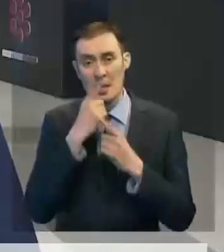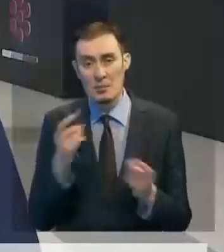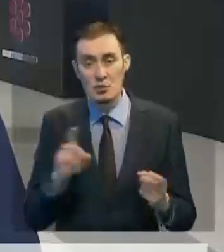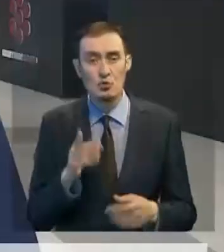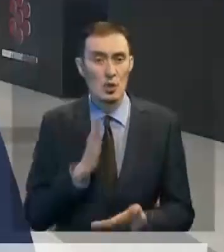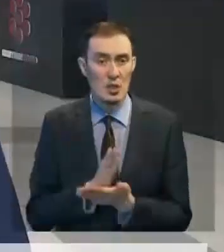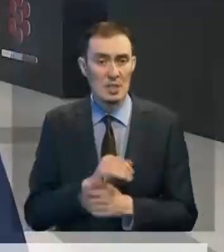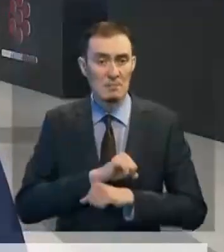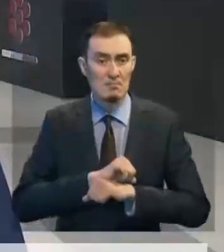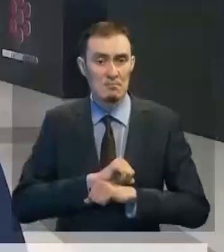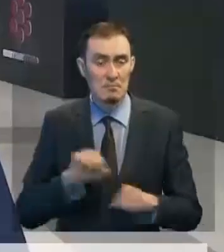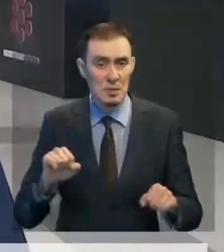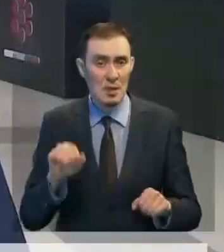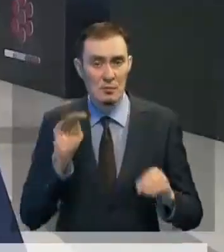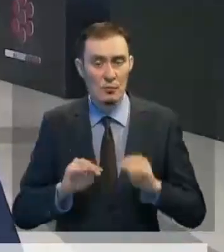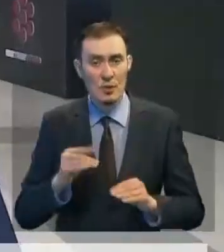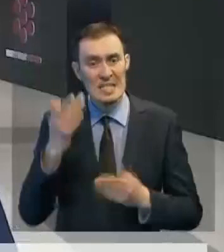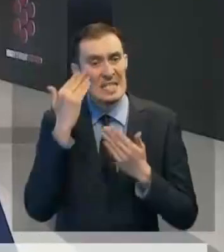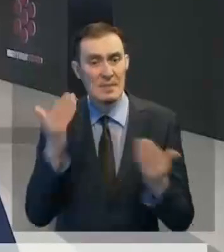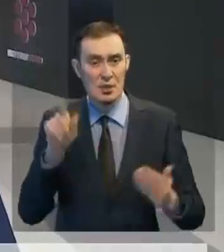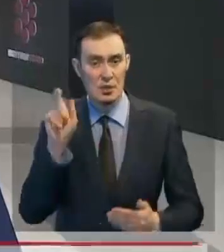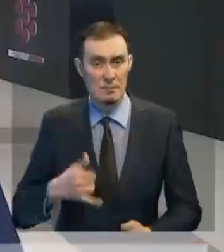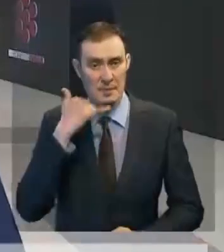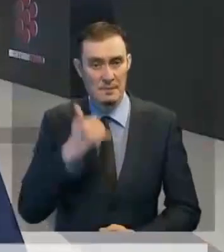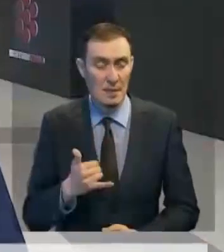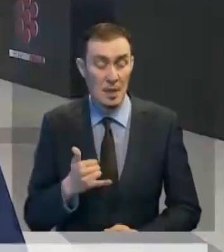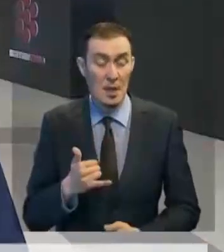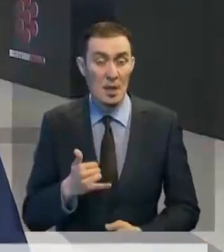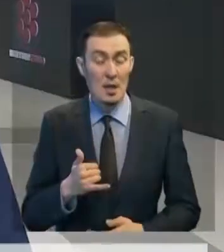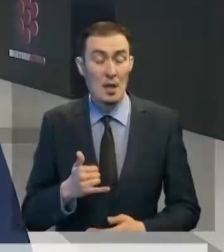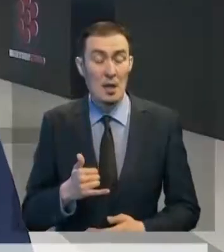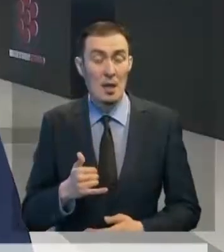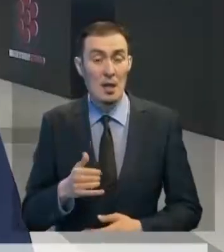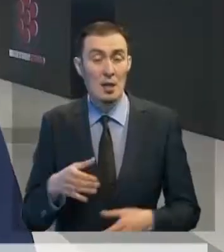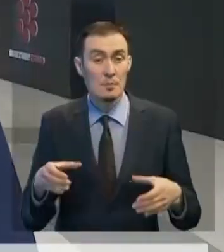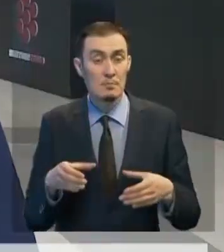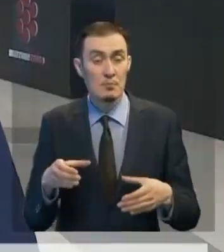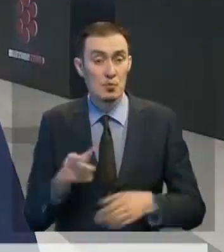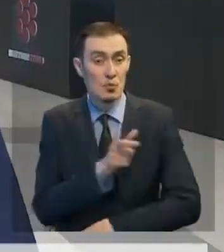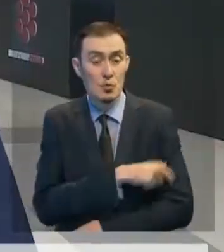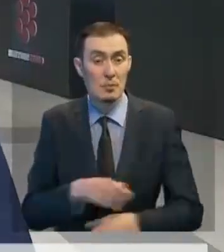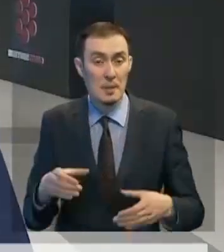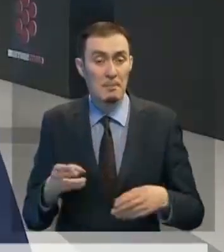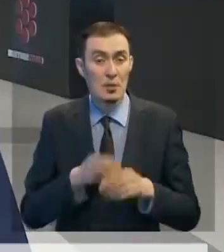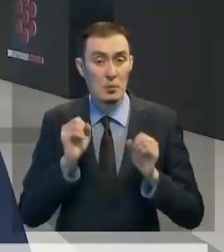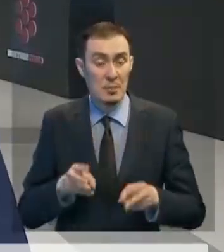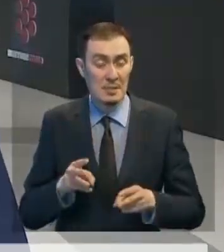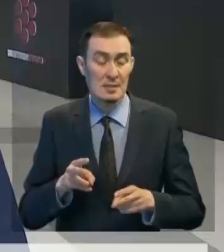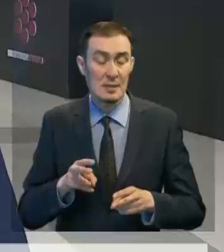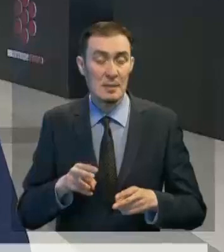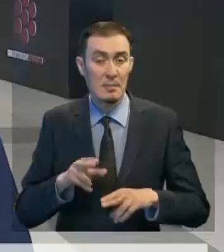терция поступил от неизвестного лица сотрудниками службы безопасности терция ее